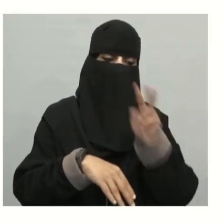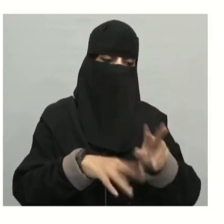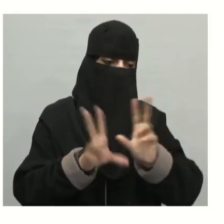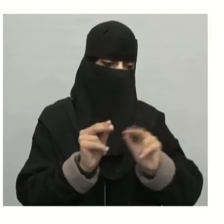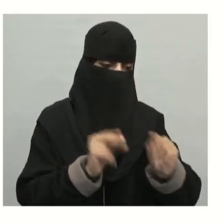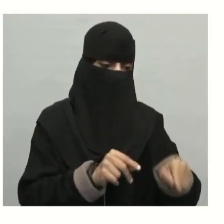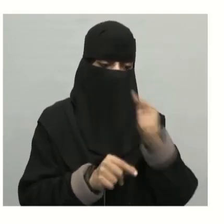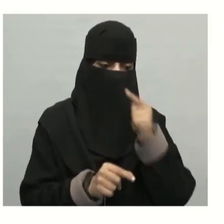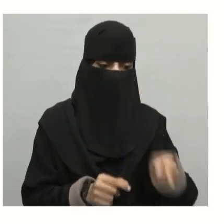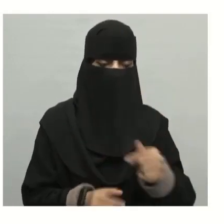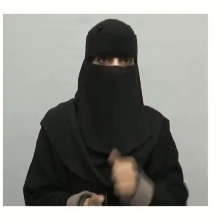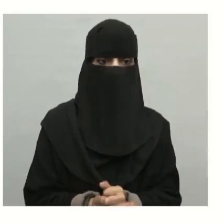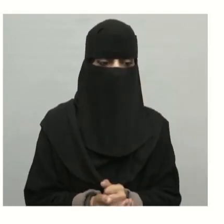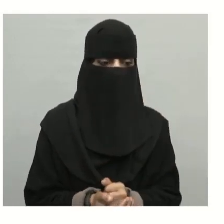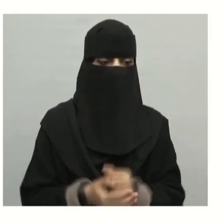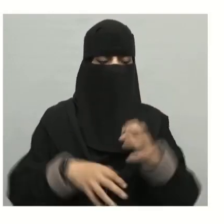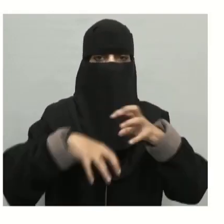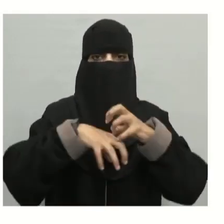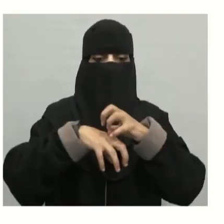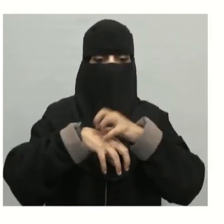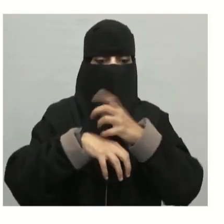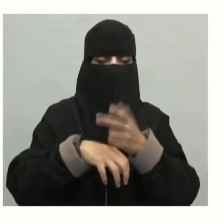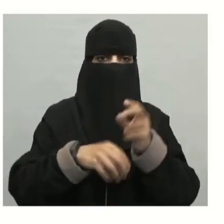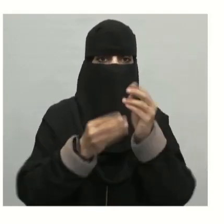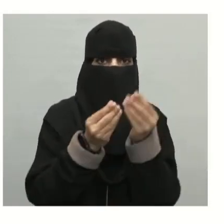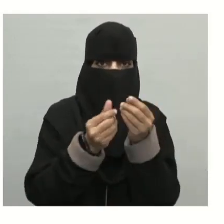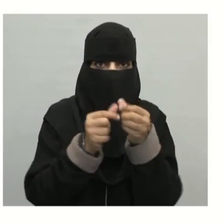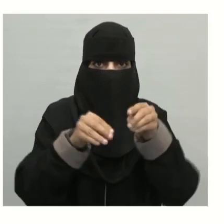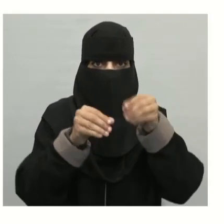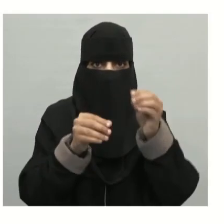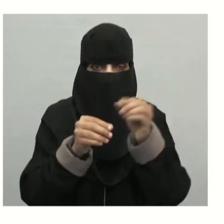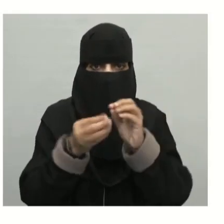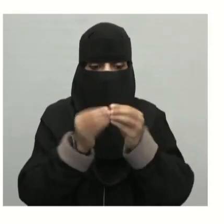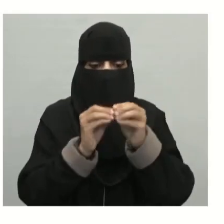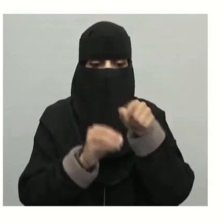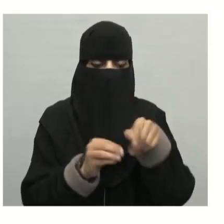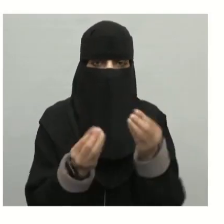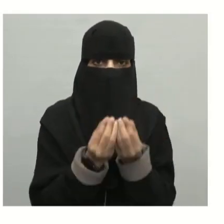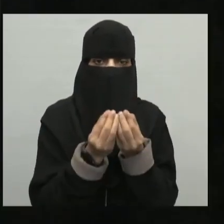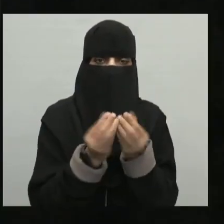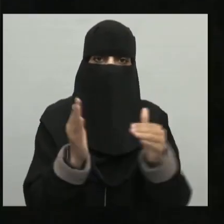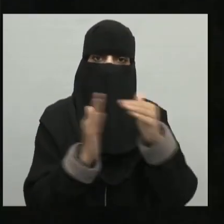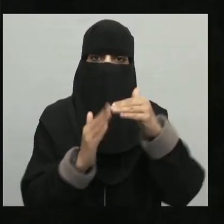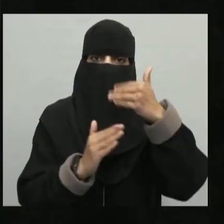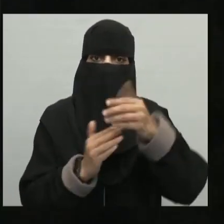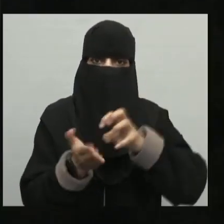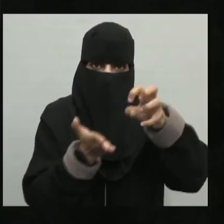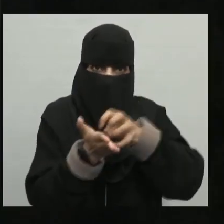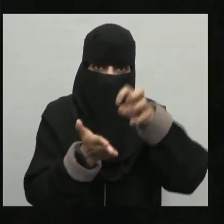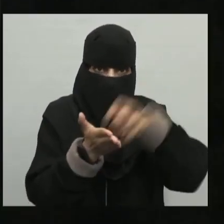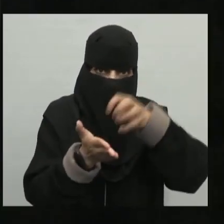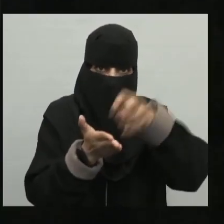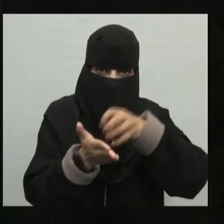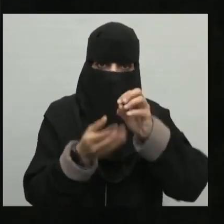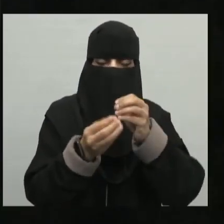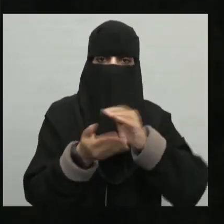الصوره ما هو هو الفتات الناعم الملونه الذي ينتج عن حك المعدن